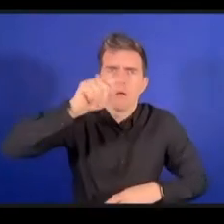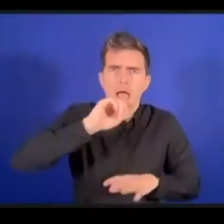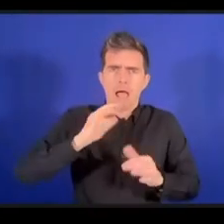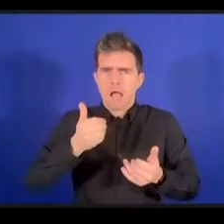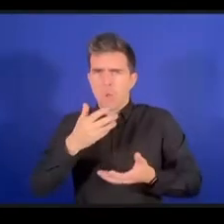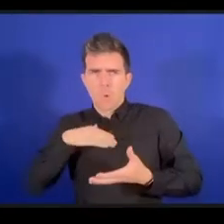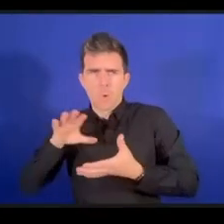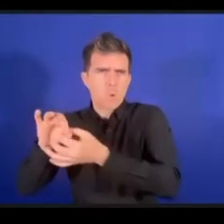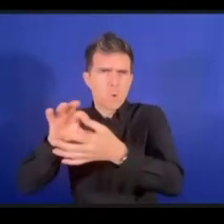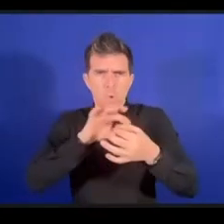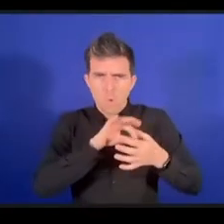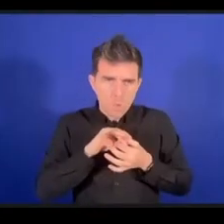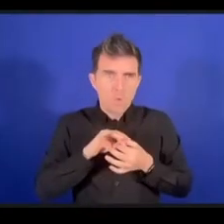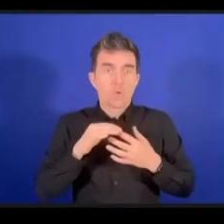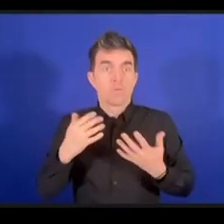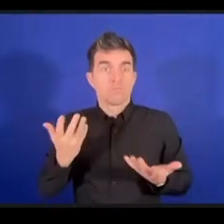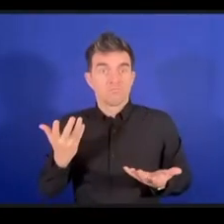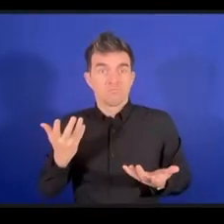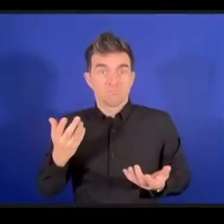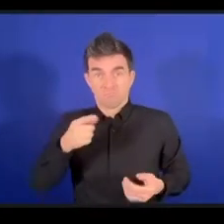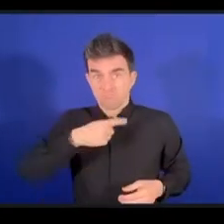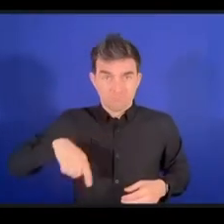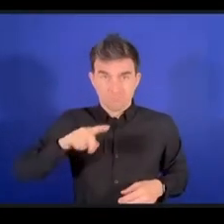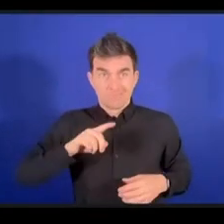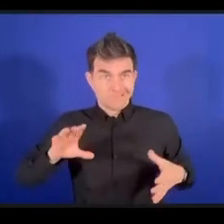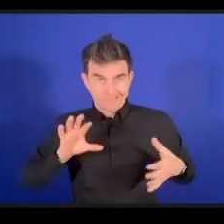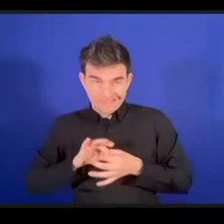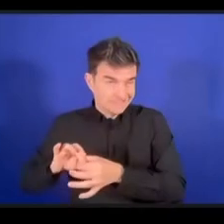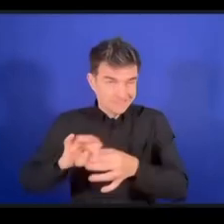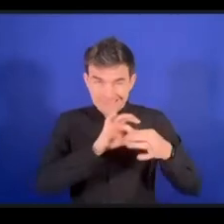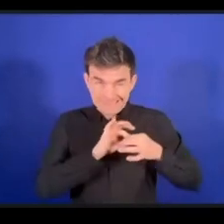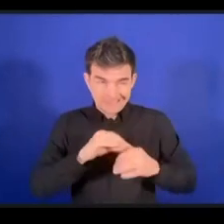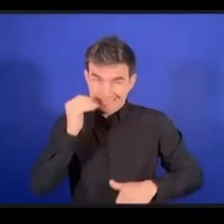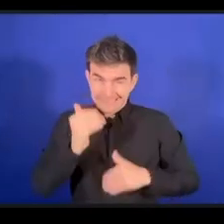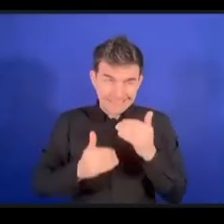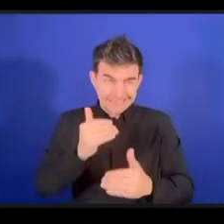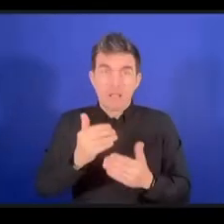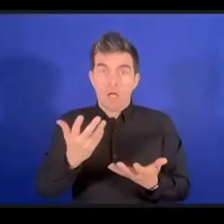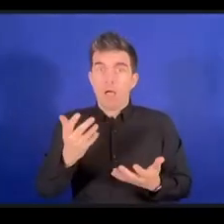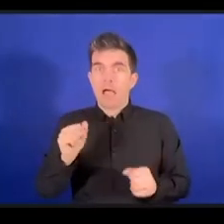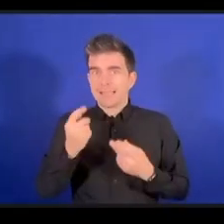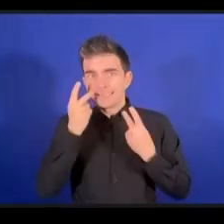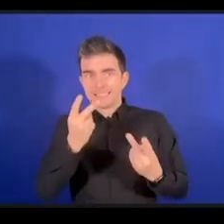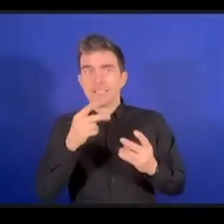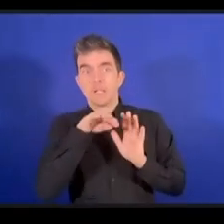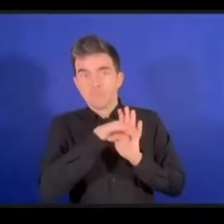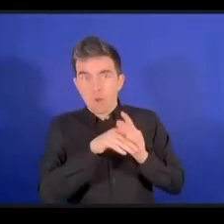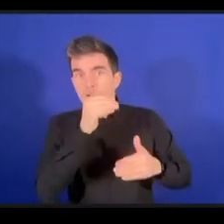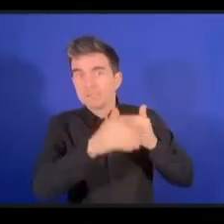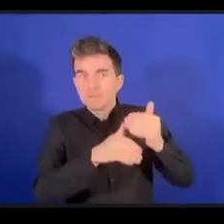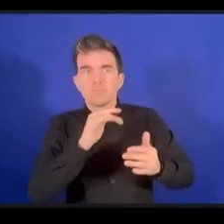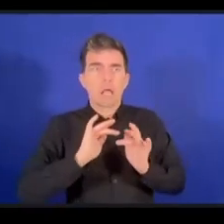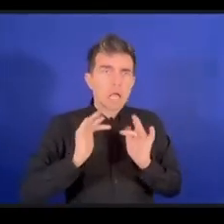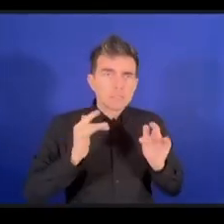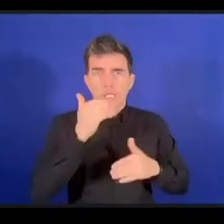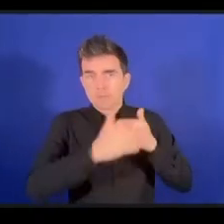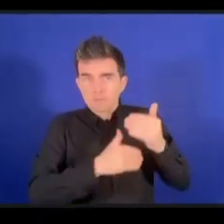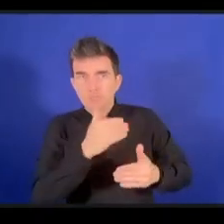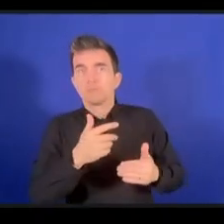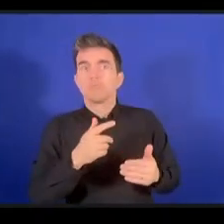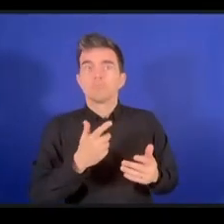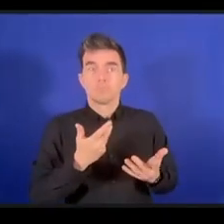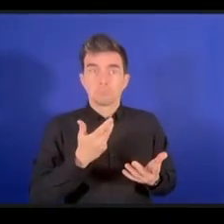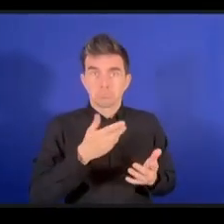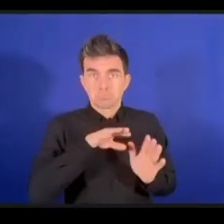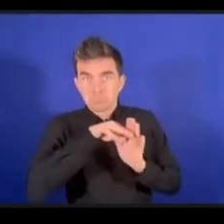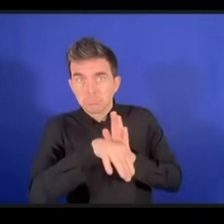看一下这些教育啊、政府啊，这个政策方面，跟其他的联盟看一下